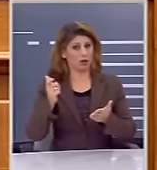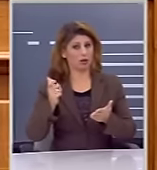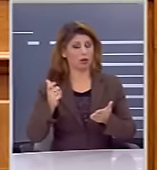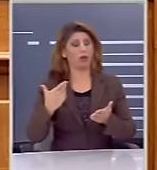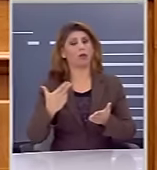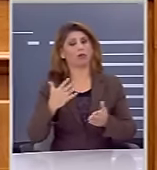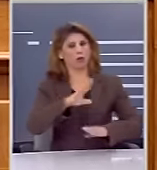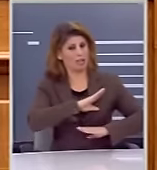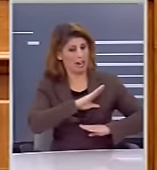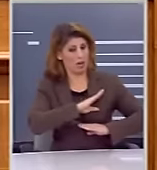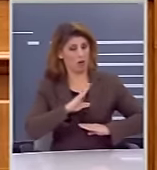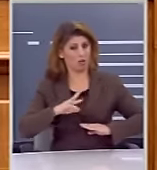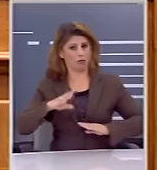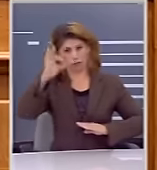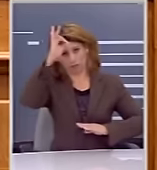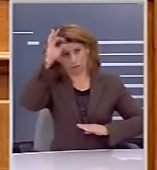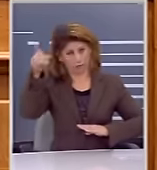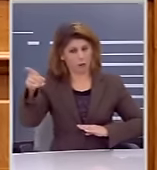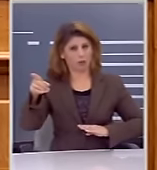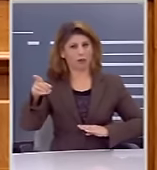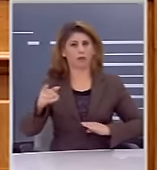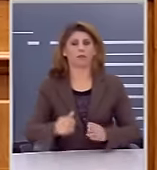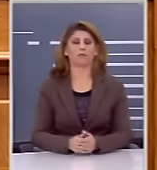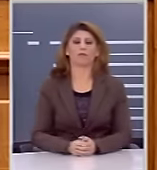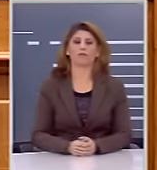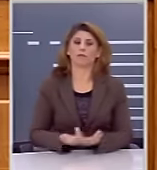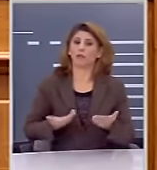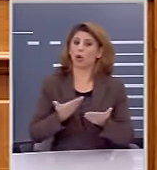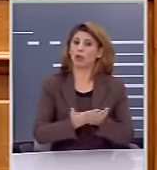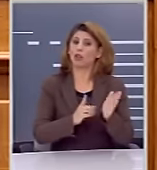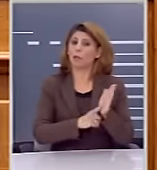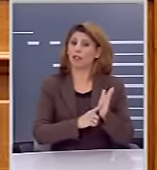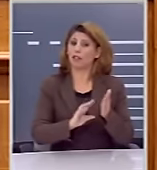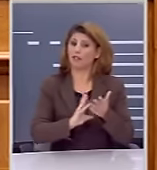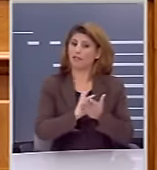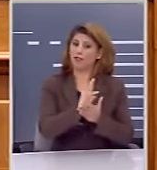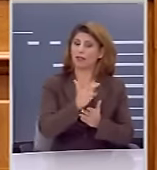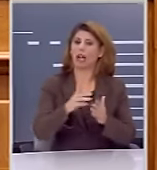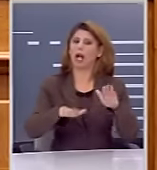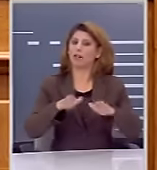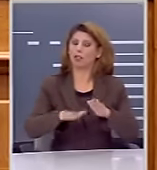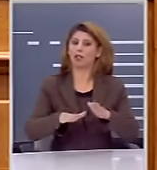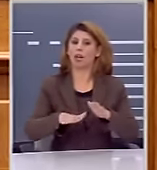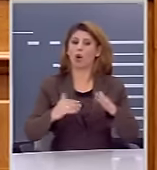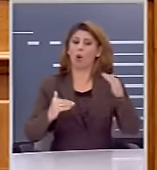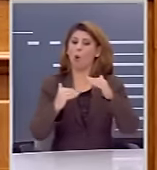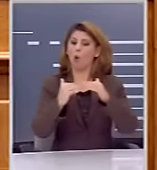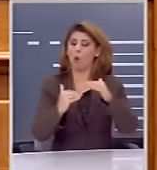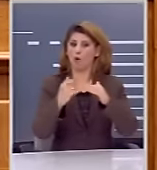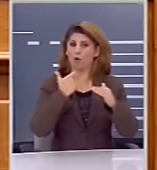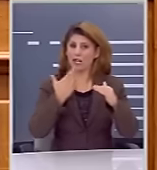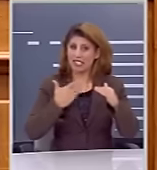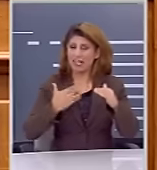στελεχών, σημειώνεται ότι προτάθηκαν νομοθετικές βελτιώσεις αναφορά με τα όρια ηλικίας και τις συνθήκες